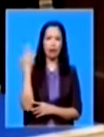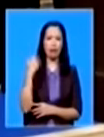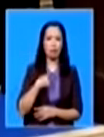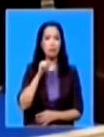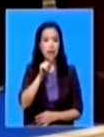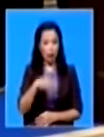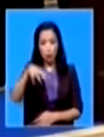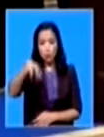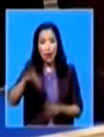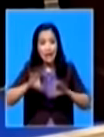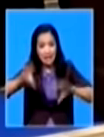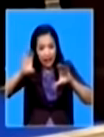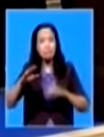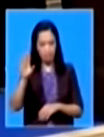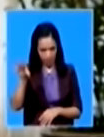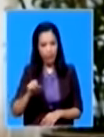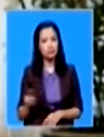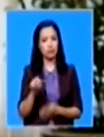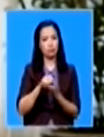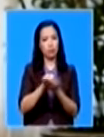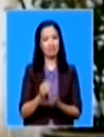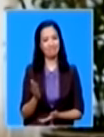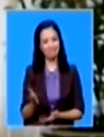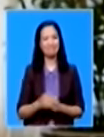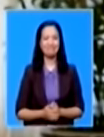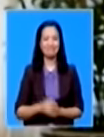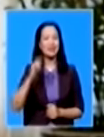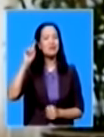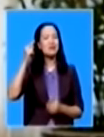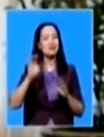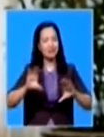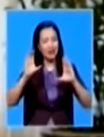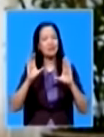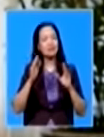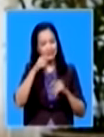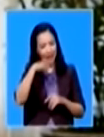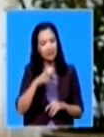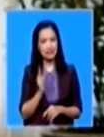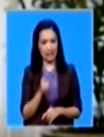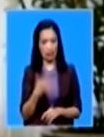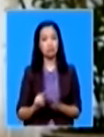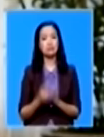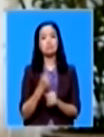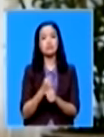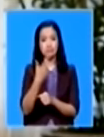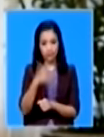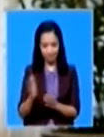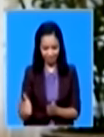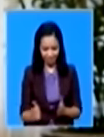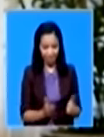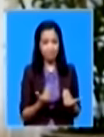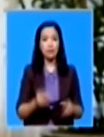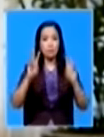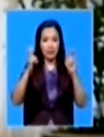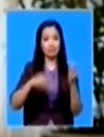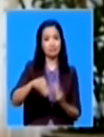การเข้ามาใช้บริการในเรื่องนี้ด้วยนะ ก็เป็นฝันของข้าราชการไทยที่เป็นจริงแล้วตอนนี้เริ่มดำเนินการแล้วนะคะมาถึงประเด็นเศรษฐกิจนะคะท่านนาย